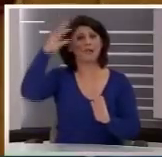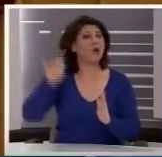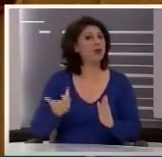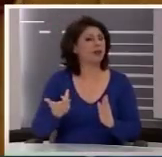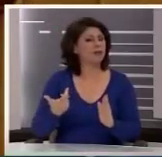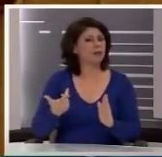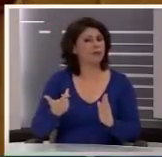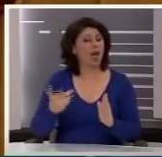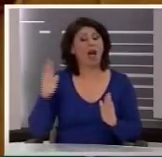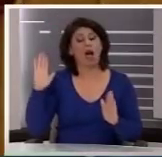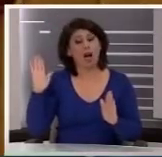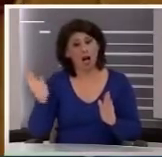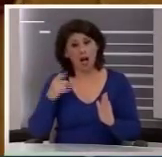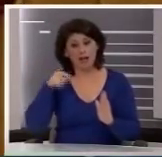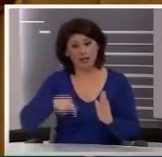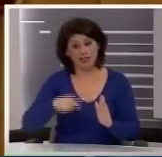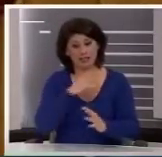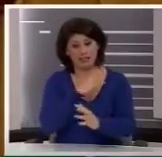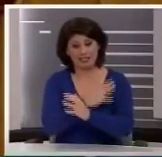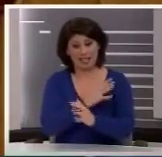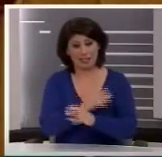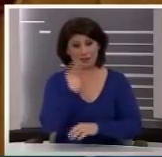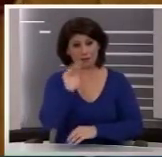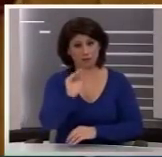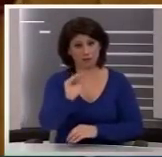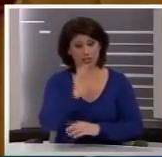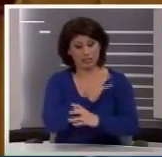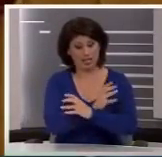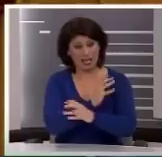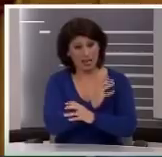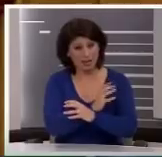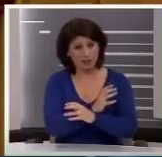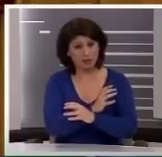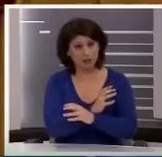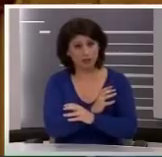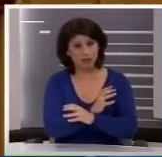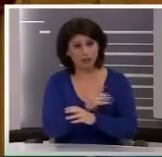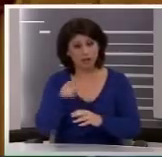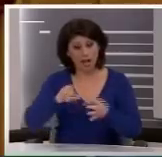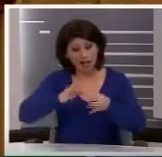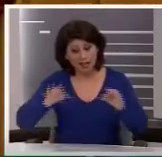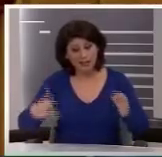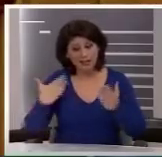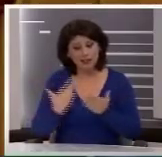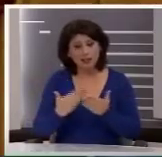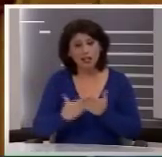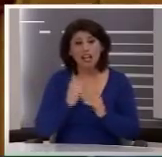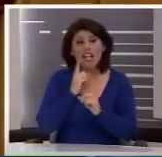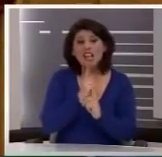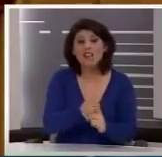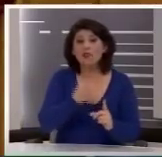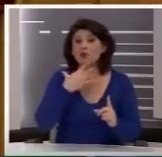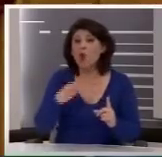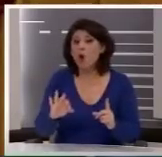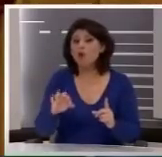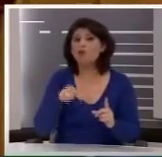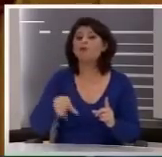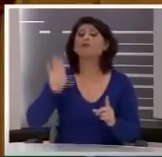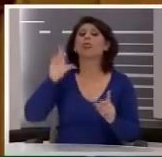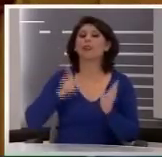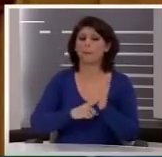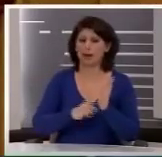Πότε? Εάν στην εισαγγελή παραγγελία ο εισαγγελέας αναλύει και αιτιολογεί ειδικούς λόγους για τους οποίους δεν